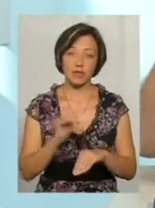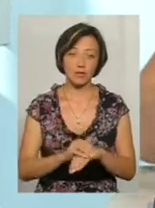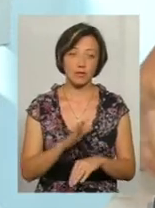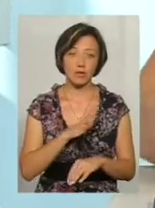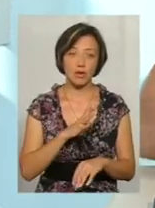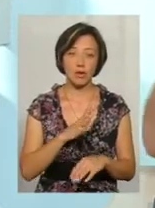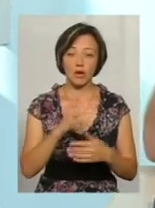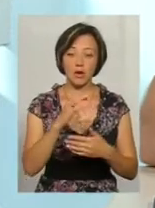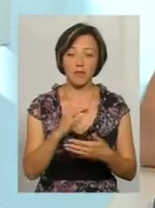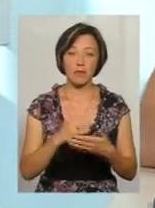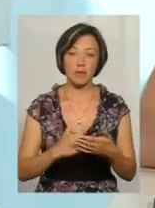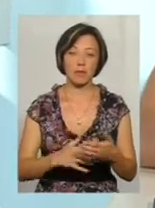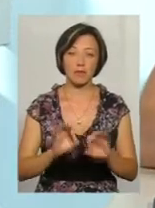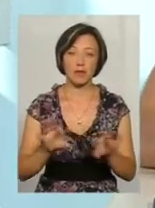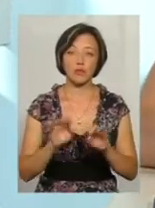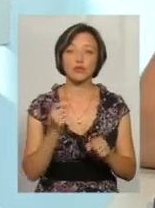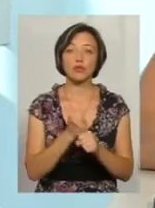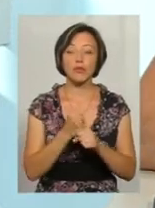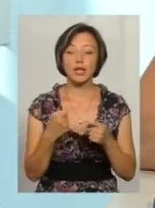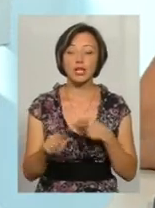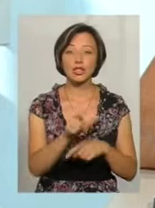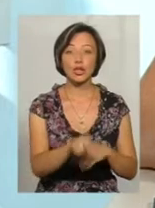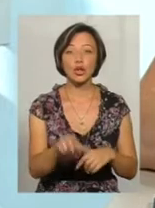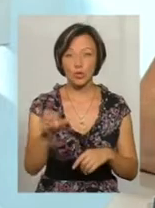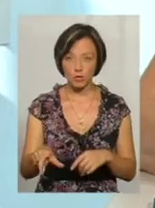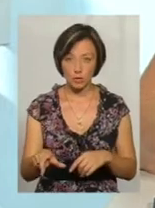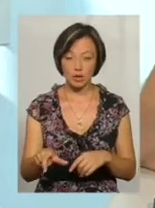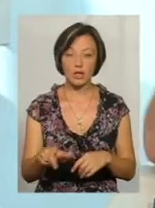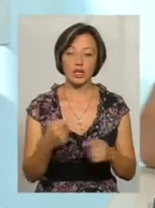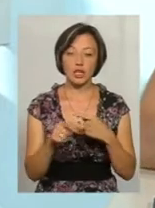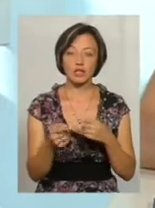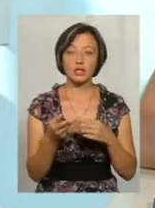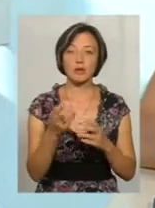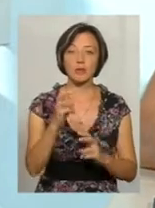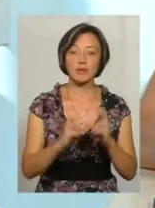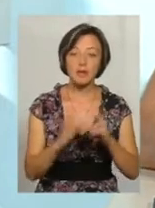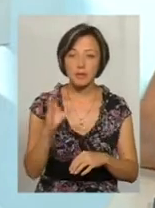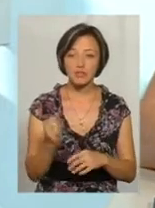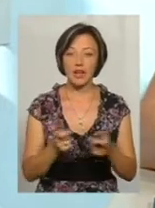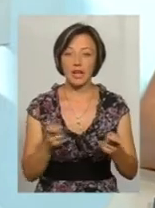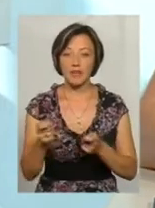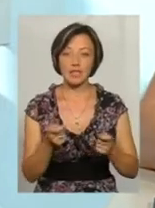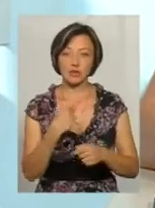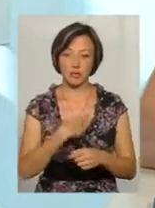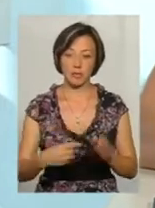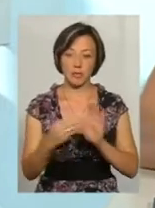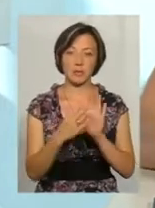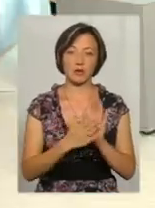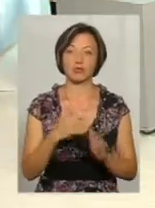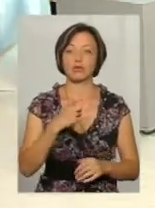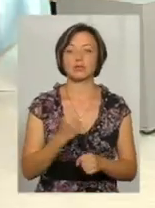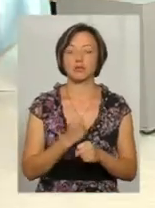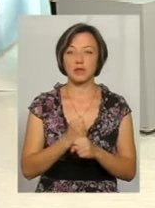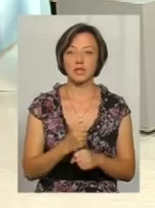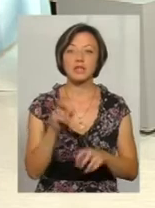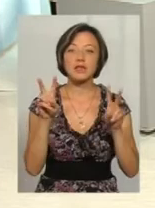було перелічено те, що зробили інші люди, що зробили інші підприємства, інші керівники. Він це собі приписав, що він зробив. Хай би